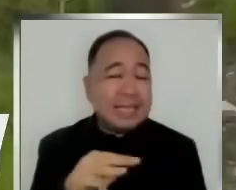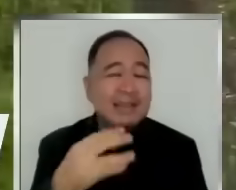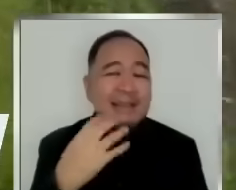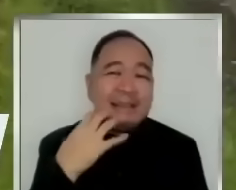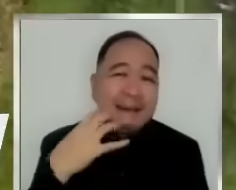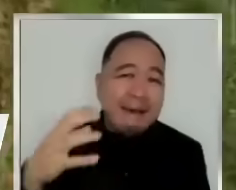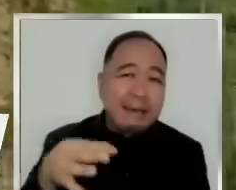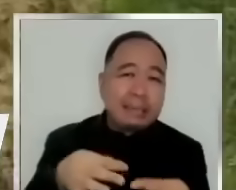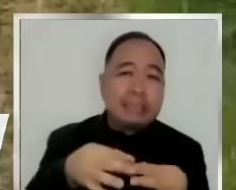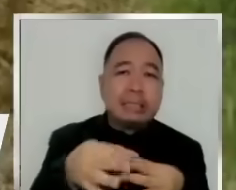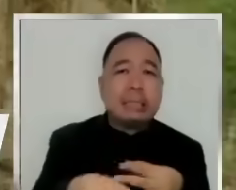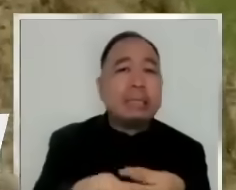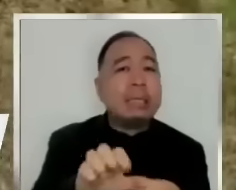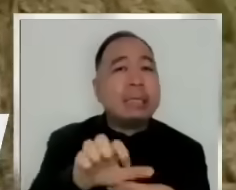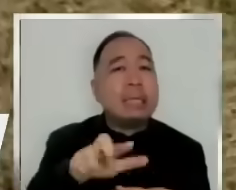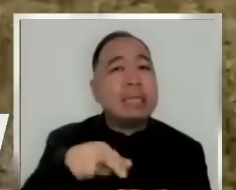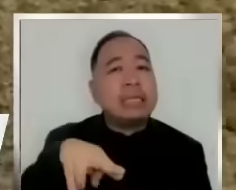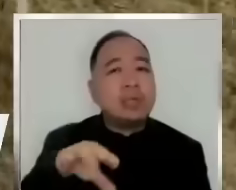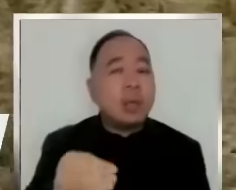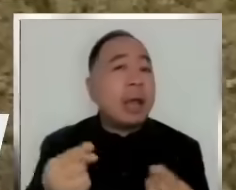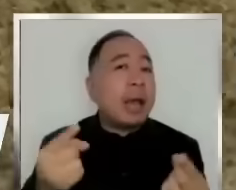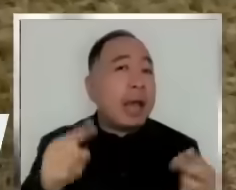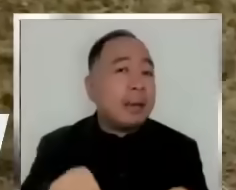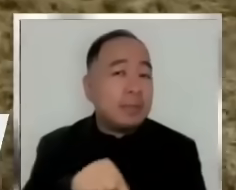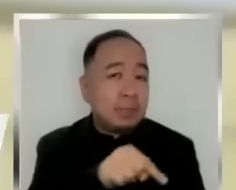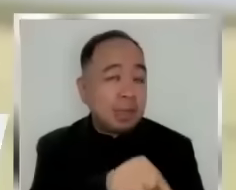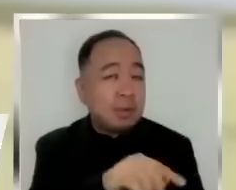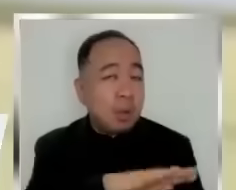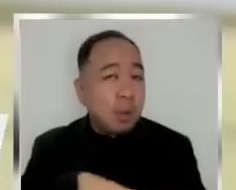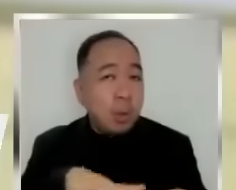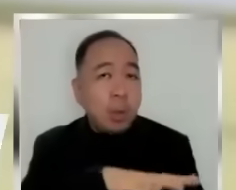next, nababawasan ang lugar na posibleng